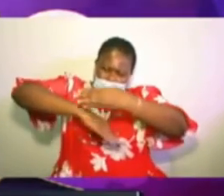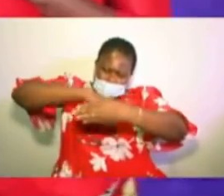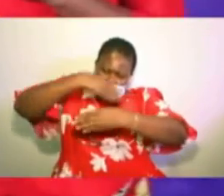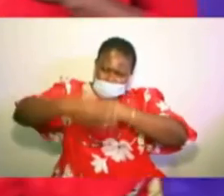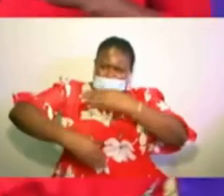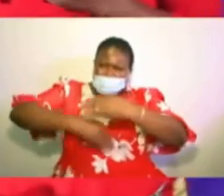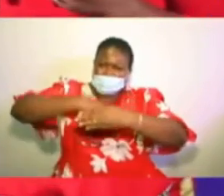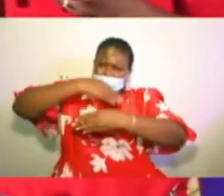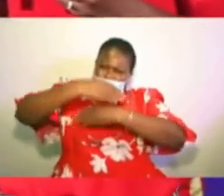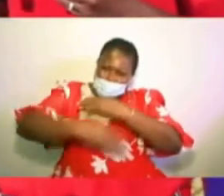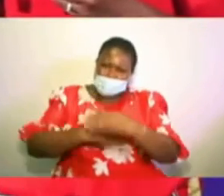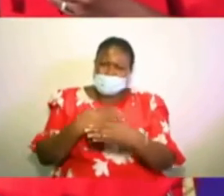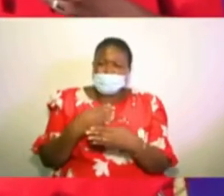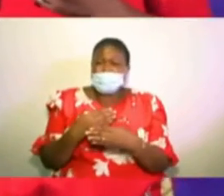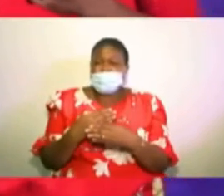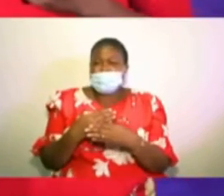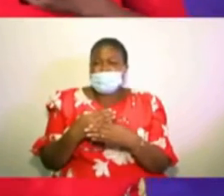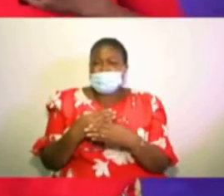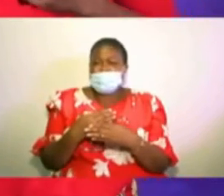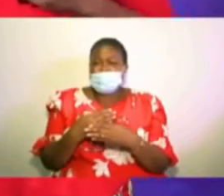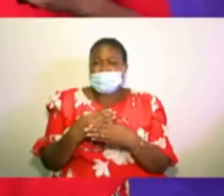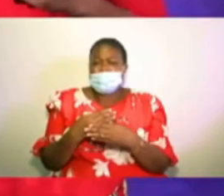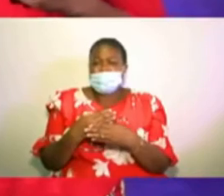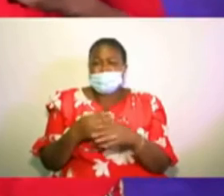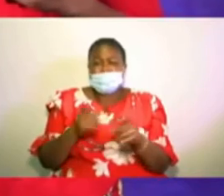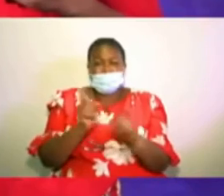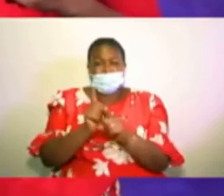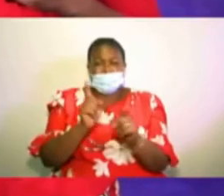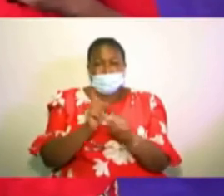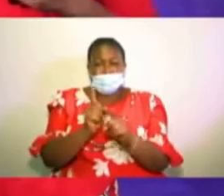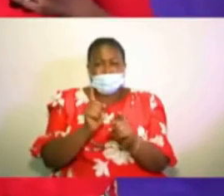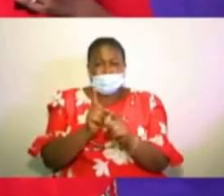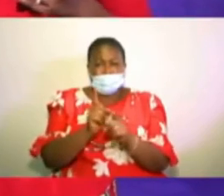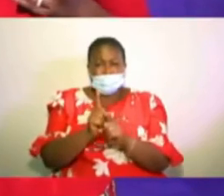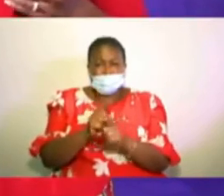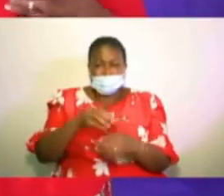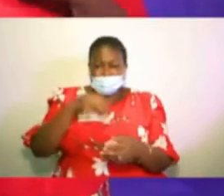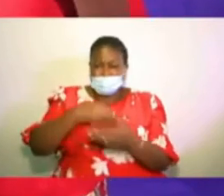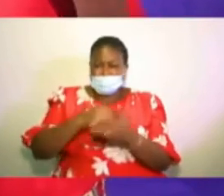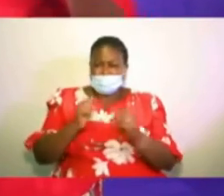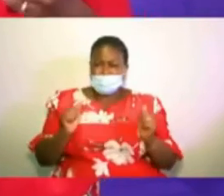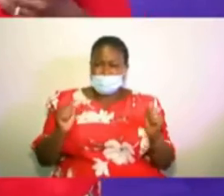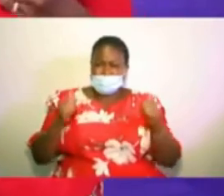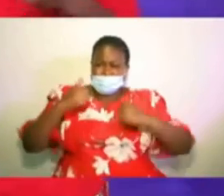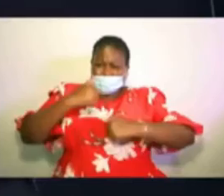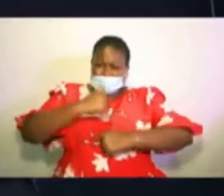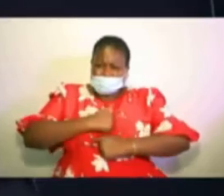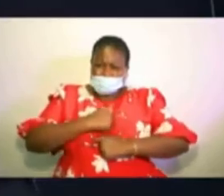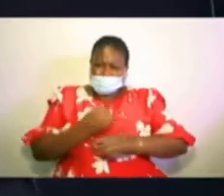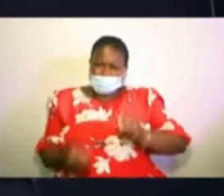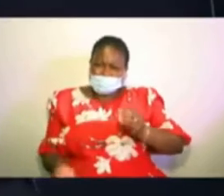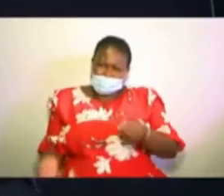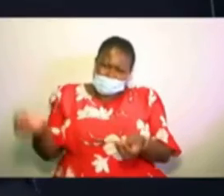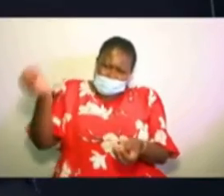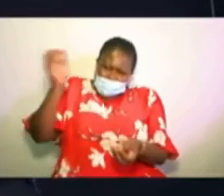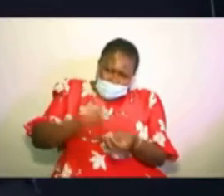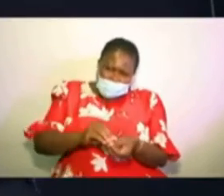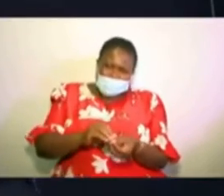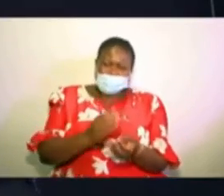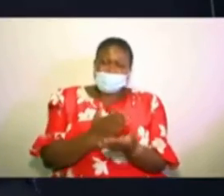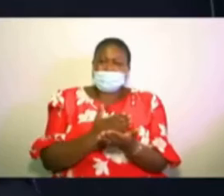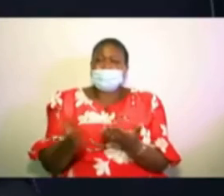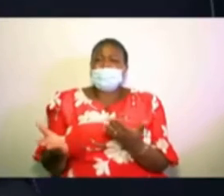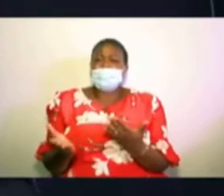in addition to being clothed in your suit, et donc en plus d'être vêtus de vos habits